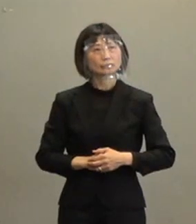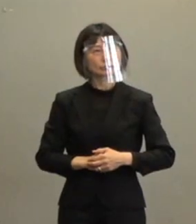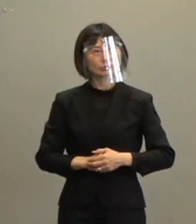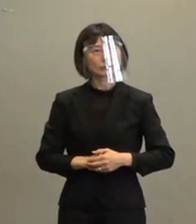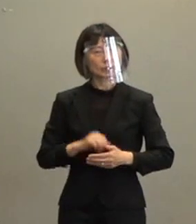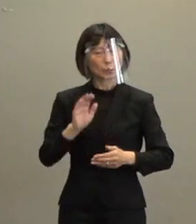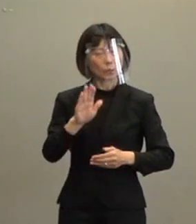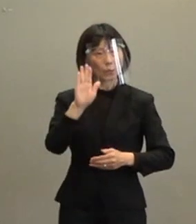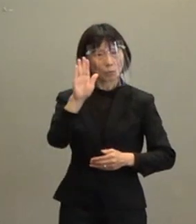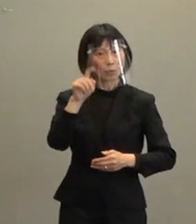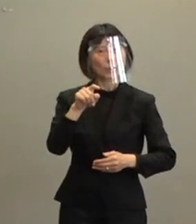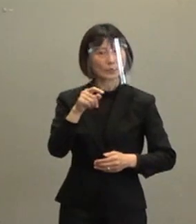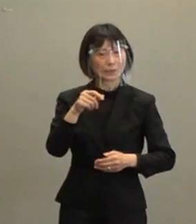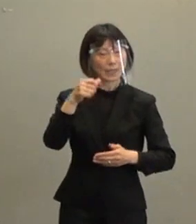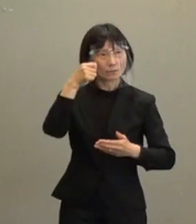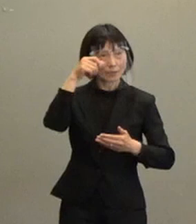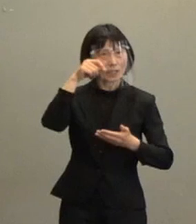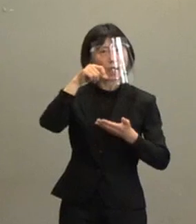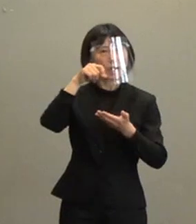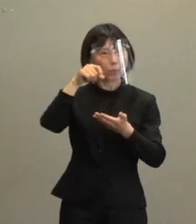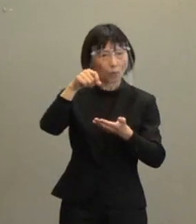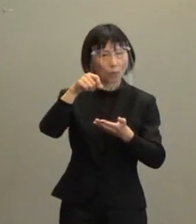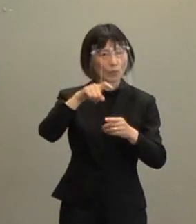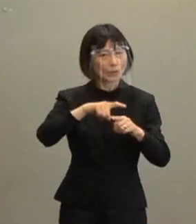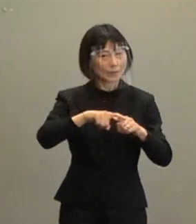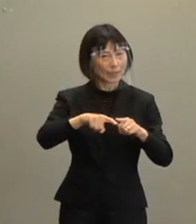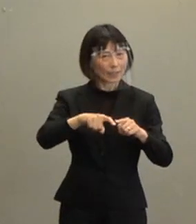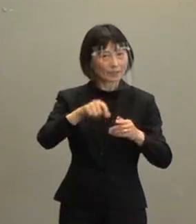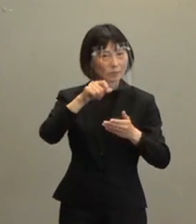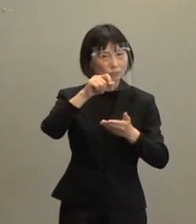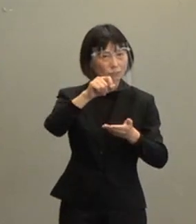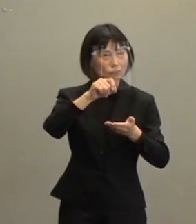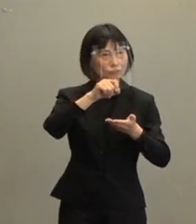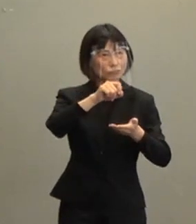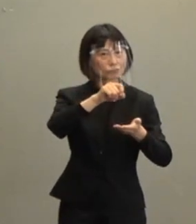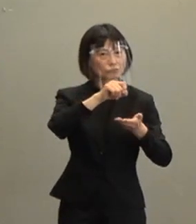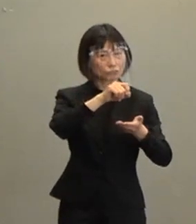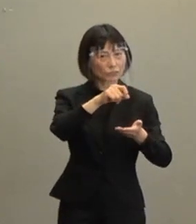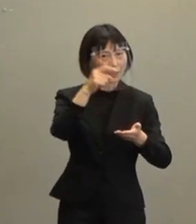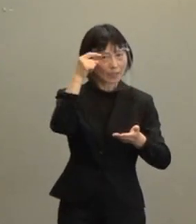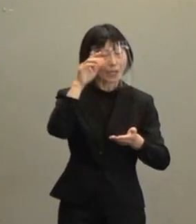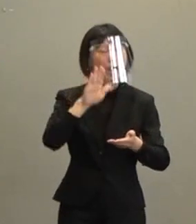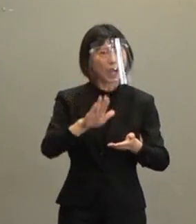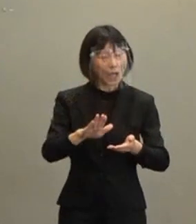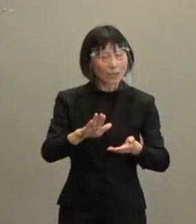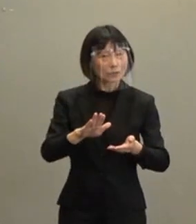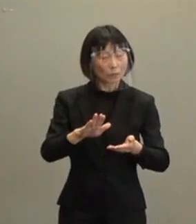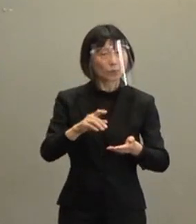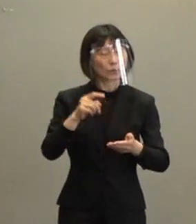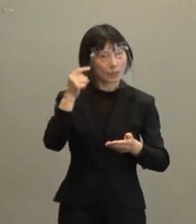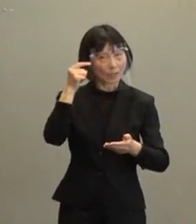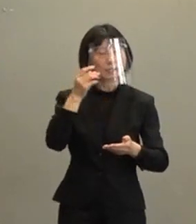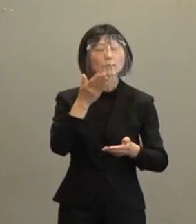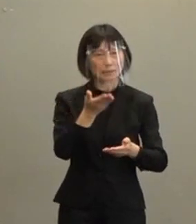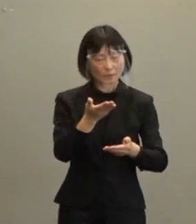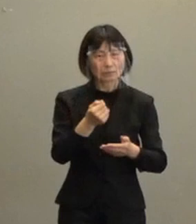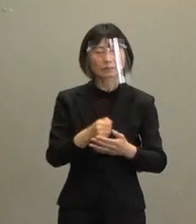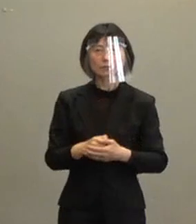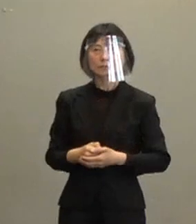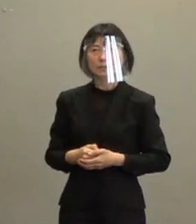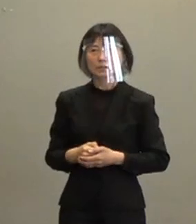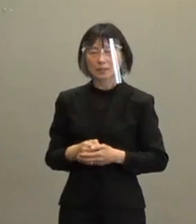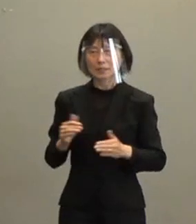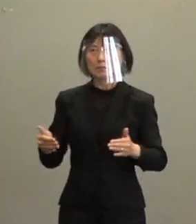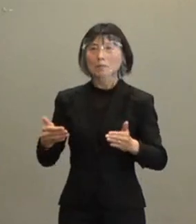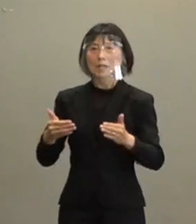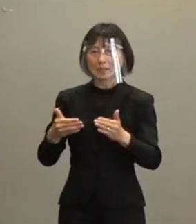今後もこういったテーマを、段階的に出されるっていうお考えがあるってことでいいですか。 我々は今